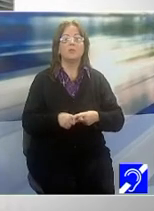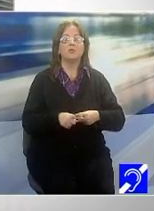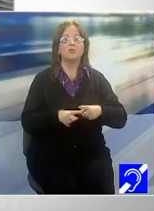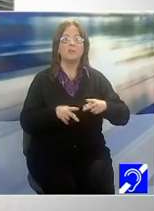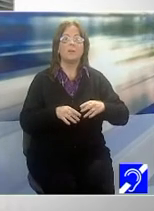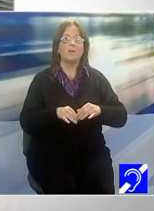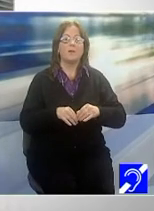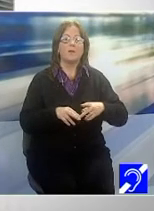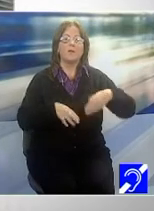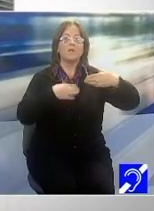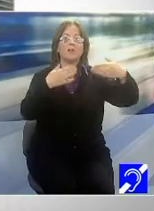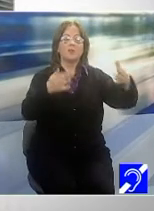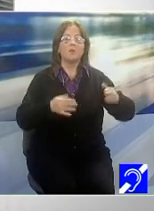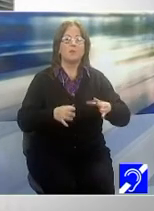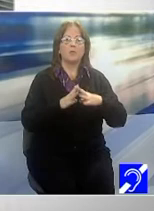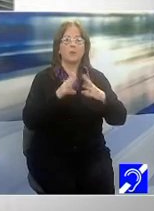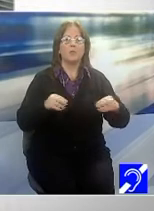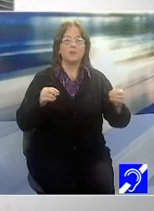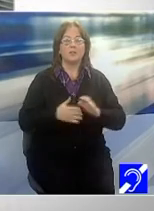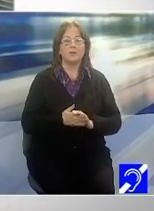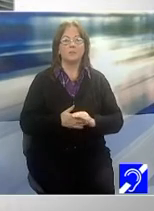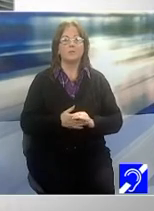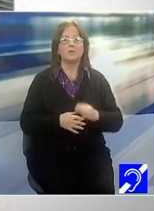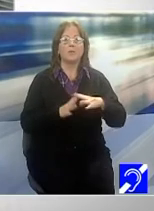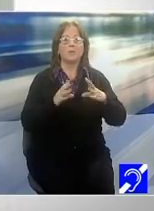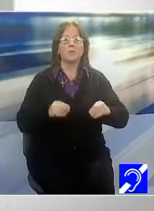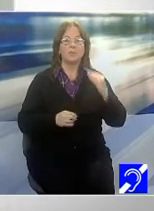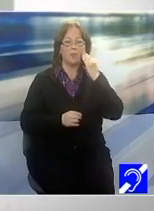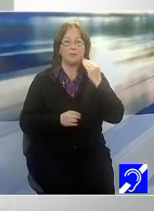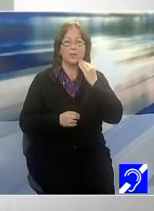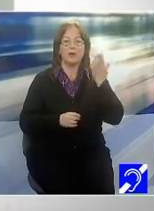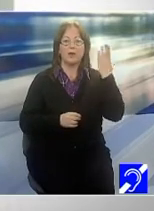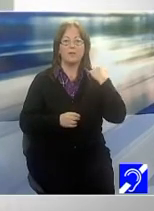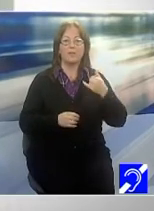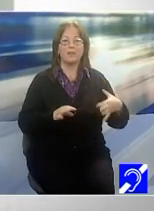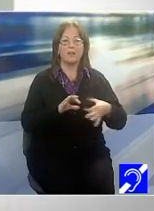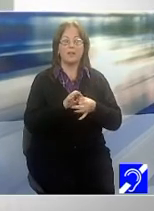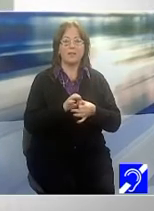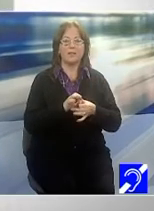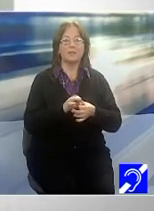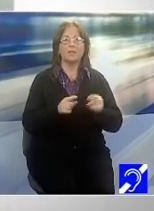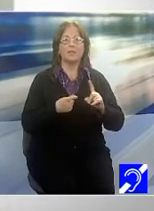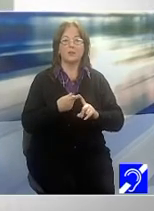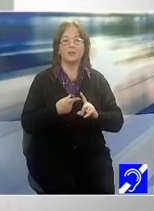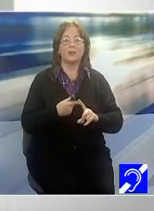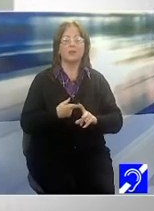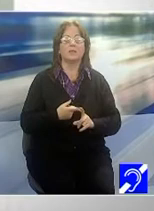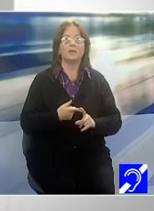România și Statele Unite au avut relații, așa cum ați precizat și dumneavoastră, încă